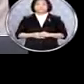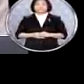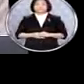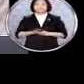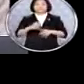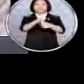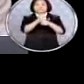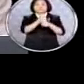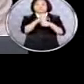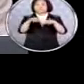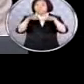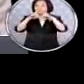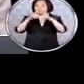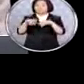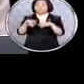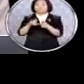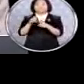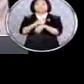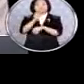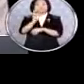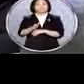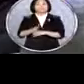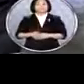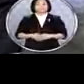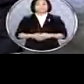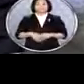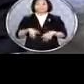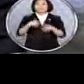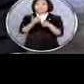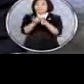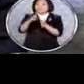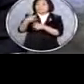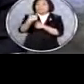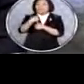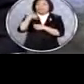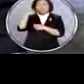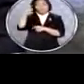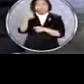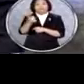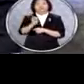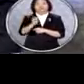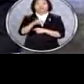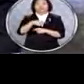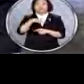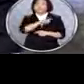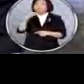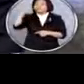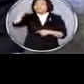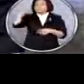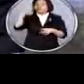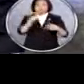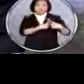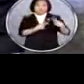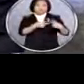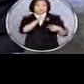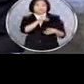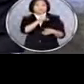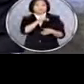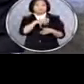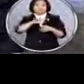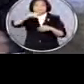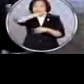请马英九先生回答，时间是1分30秒。 刚才这个问题问得非常好，我也感觉到如果蔡主席所说的台